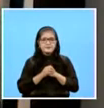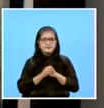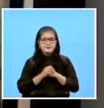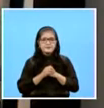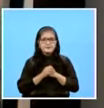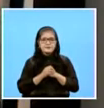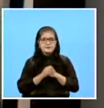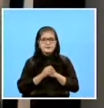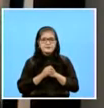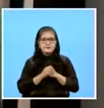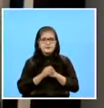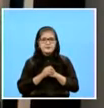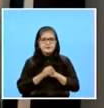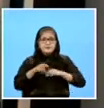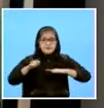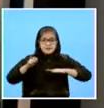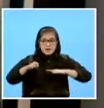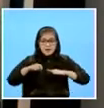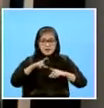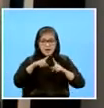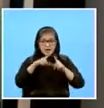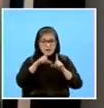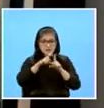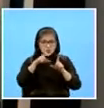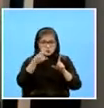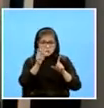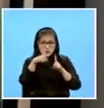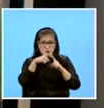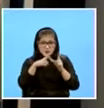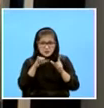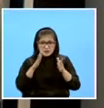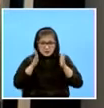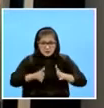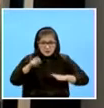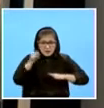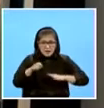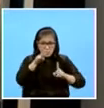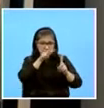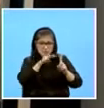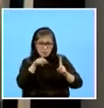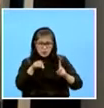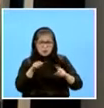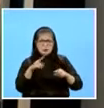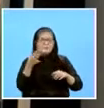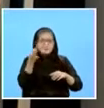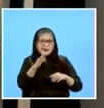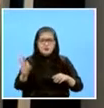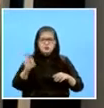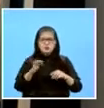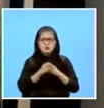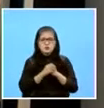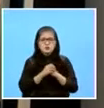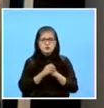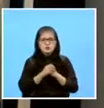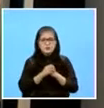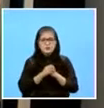Ya, Lofi, untuk sidang adjudikasi yang digelar oleh Bawaslu RI beberapa saat yang lalu baru saja selesai, dan sidang adjudikasi yang digelar oleh